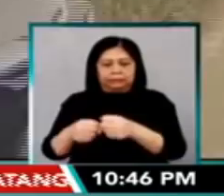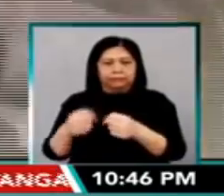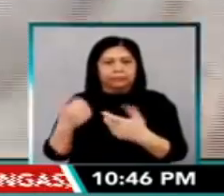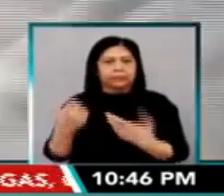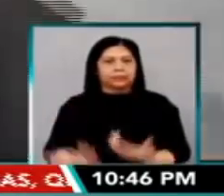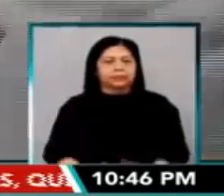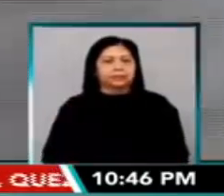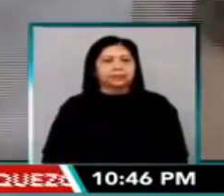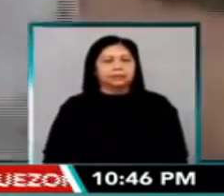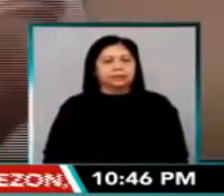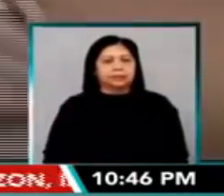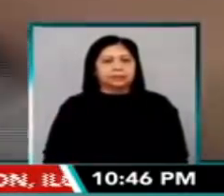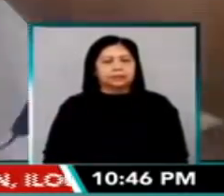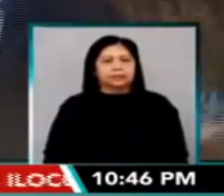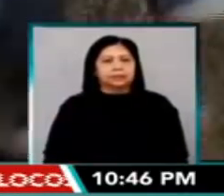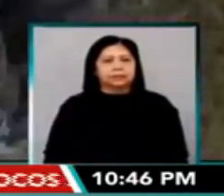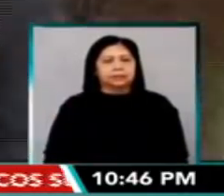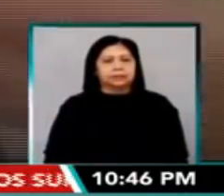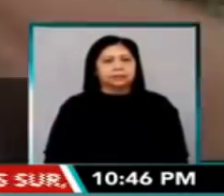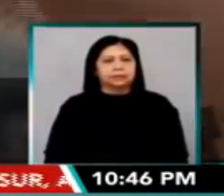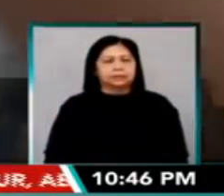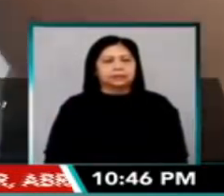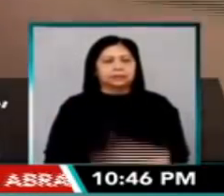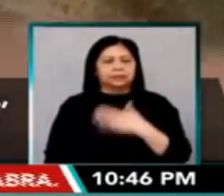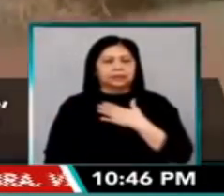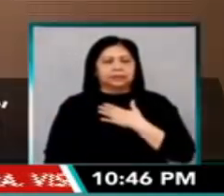I'm going home.